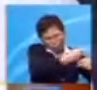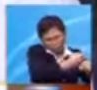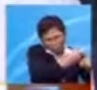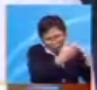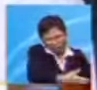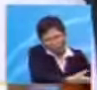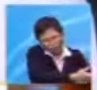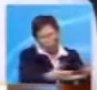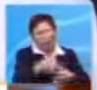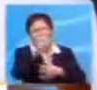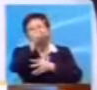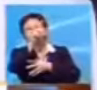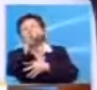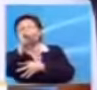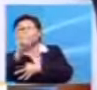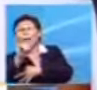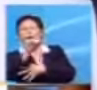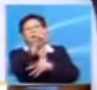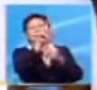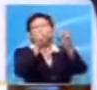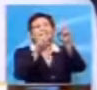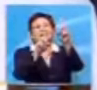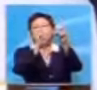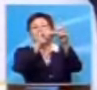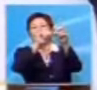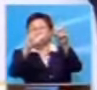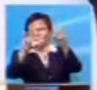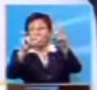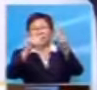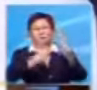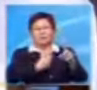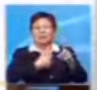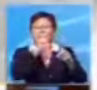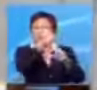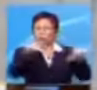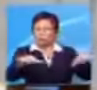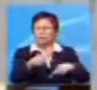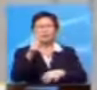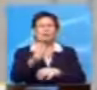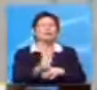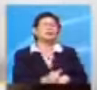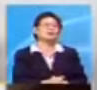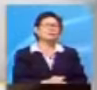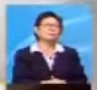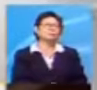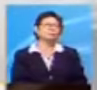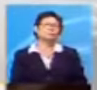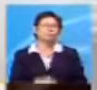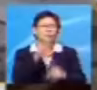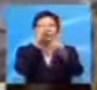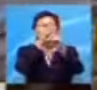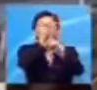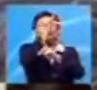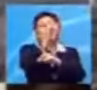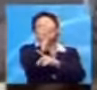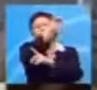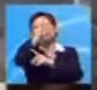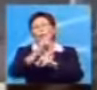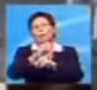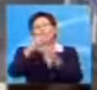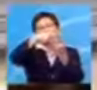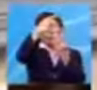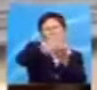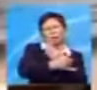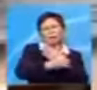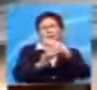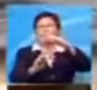DIY dengan satu contoh latihan yang kita adakan dengan cidb setakat ini dianggarkan 70% daripada projek